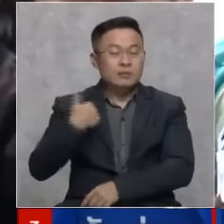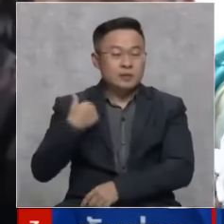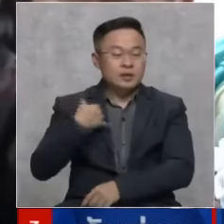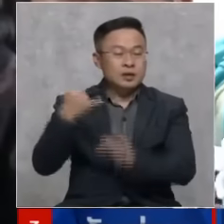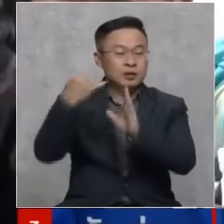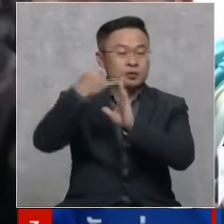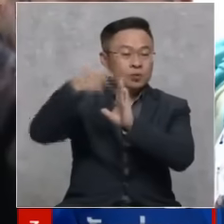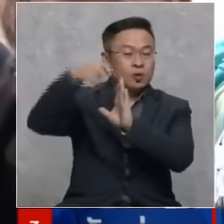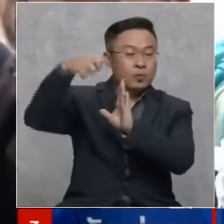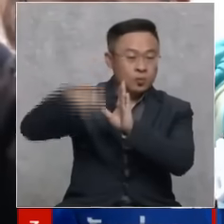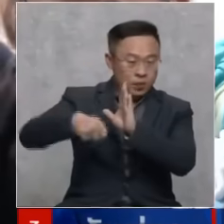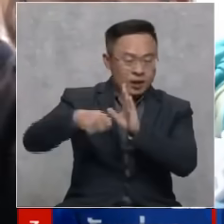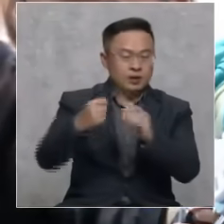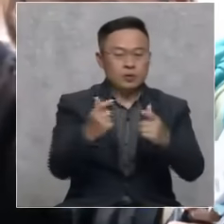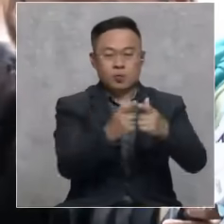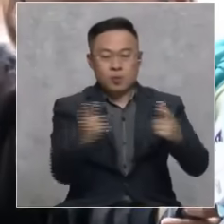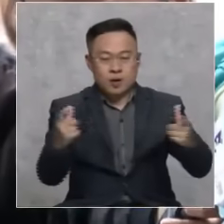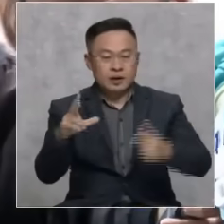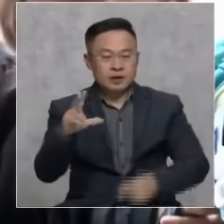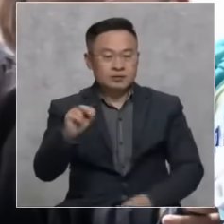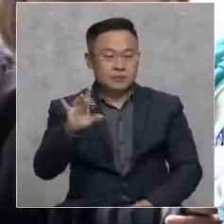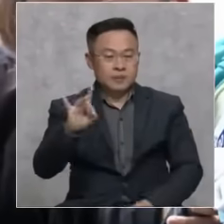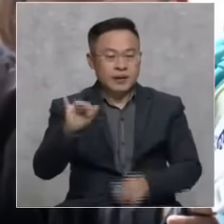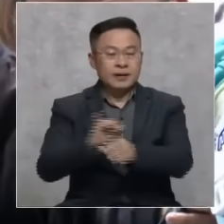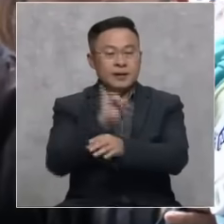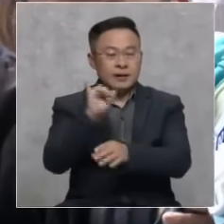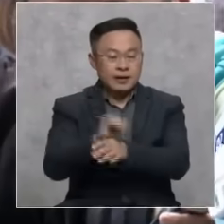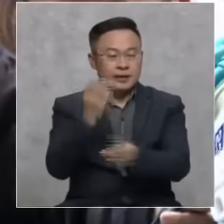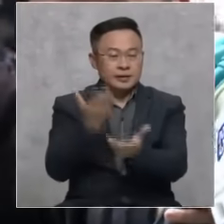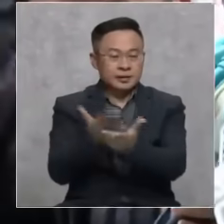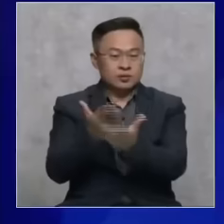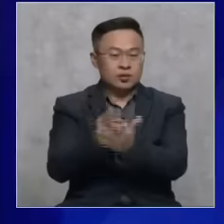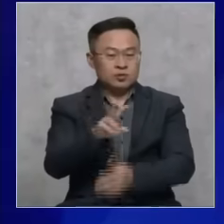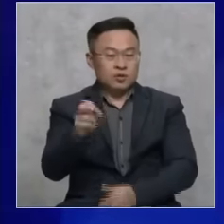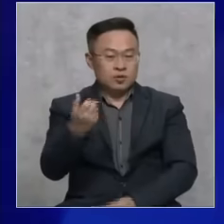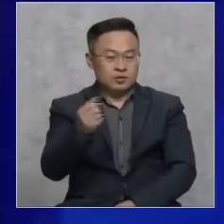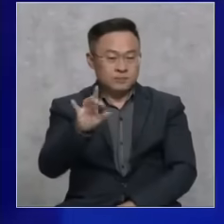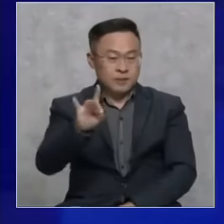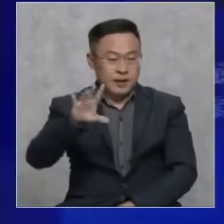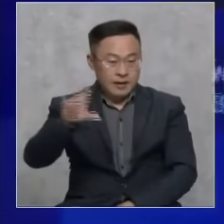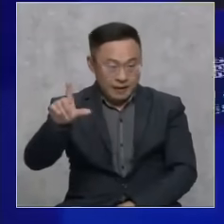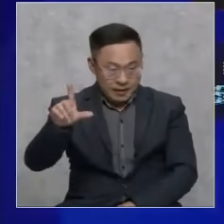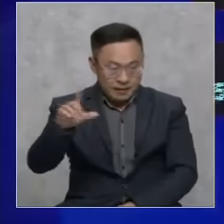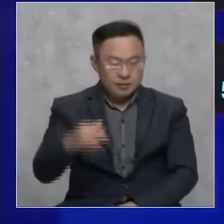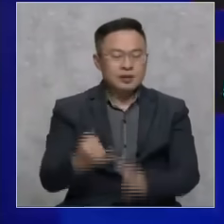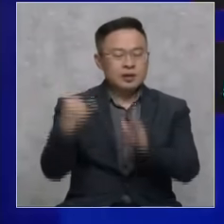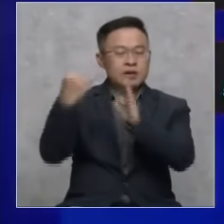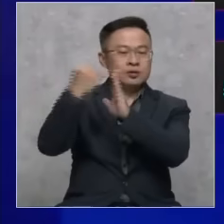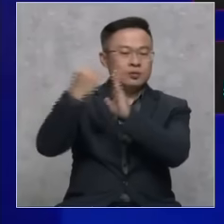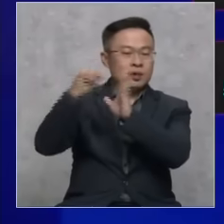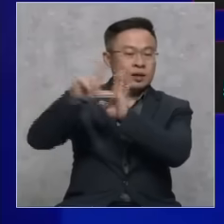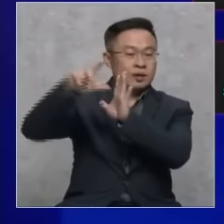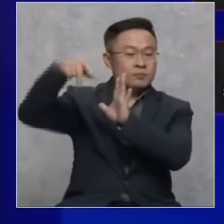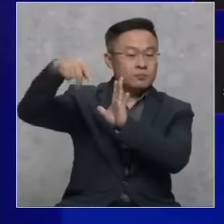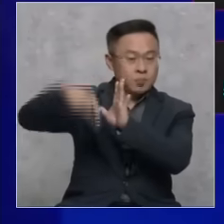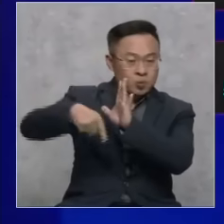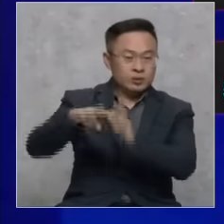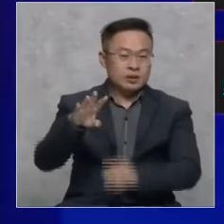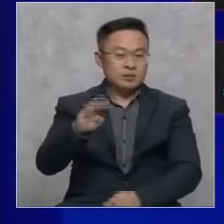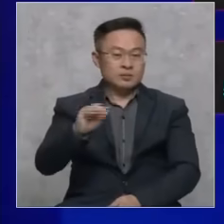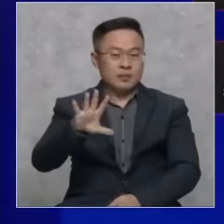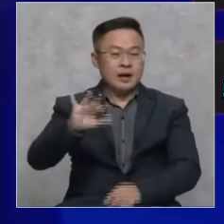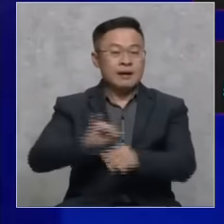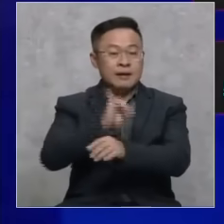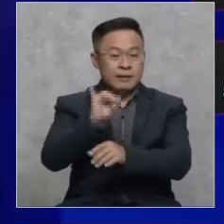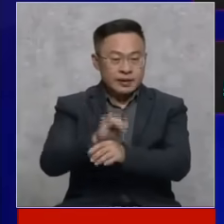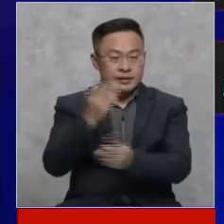ราชสีมา38ไร่มูลค่า218ล้านยังมีอยู่ในพื้นที่อำเภอเมืองลำพูน45ไร่ค่ะ